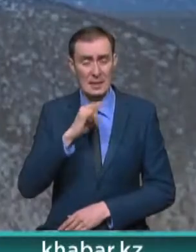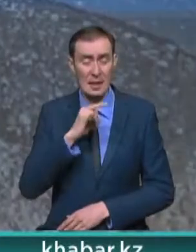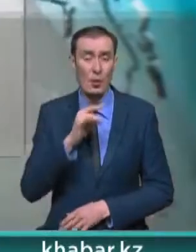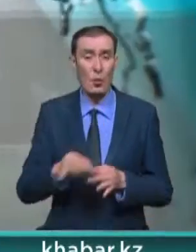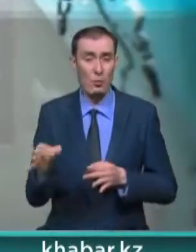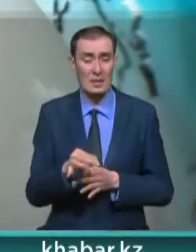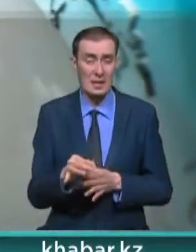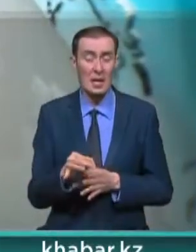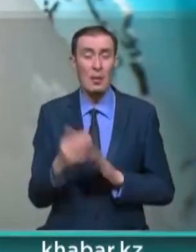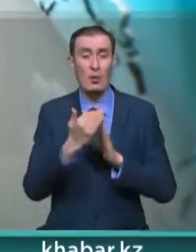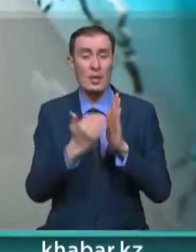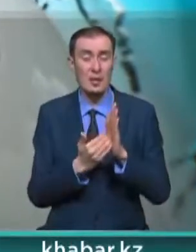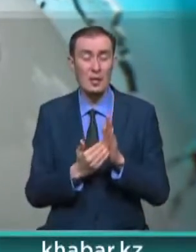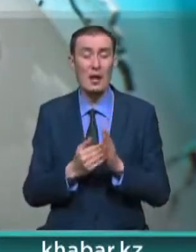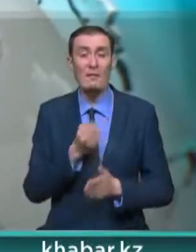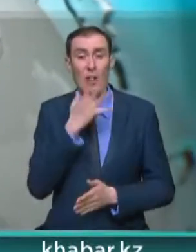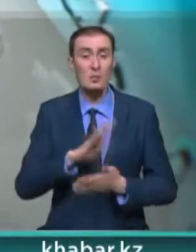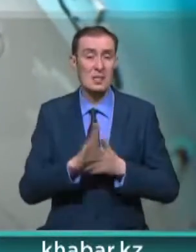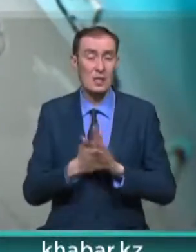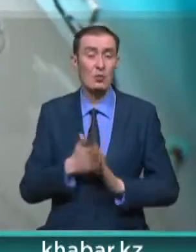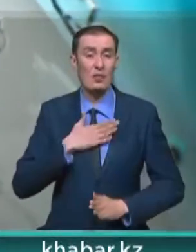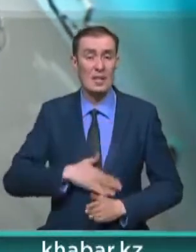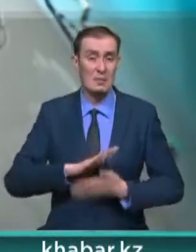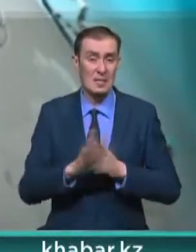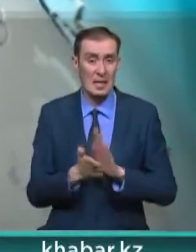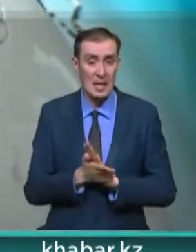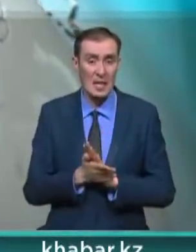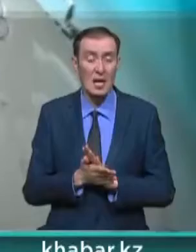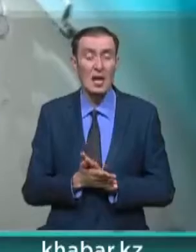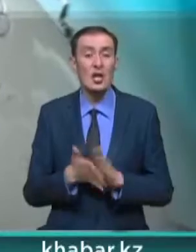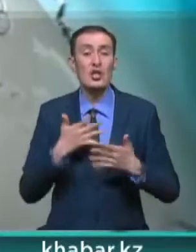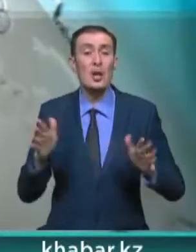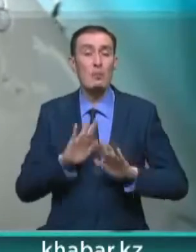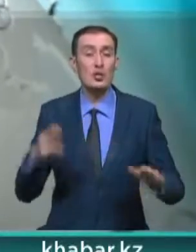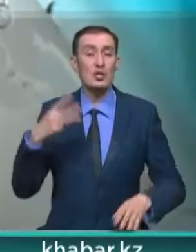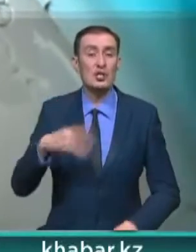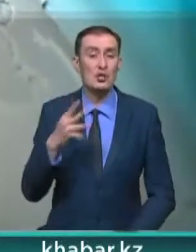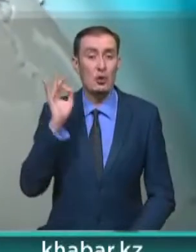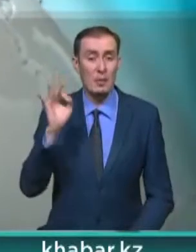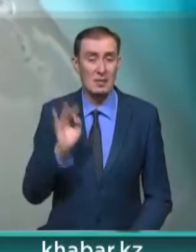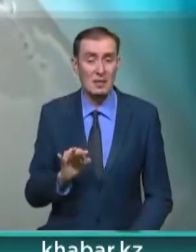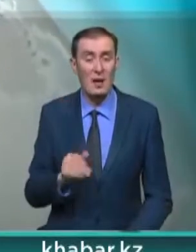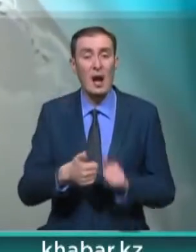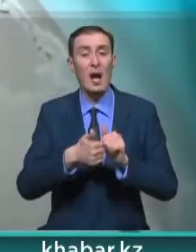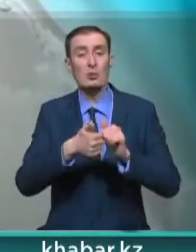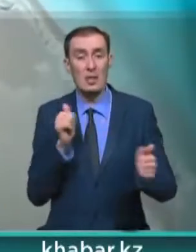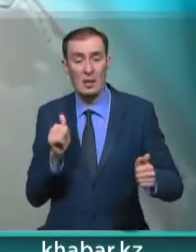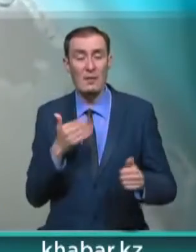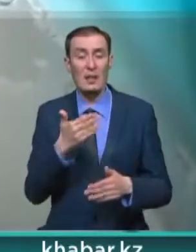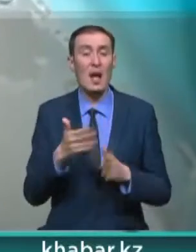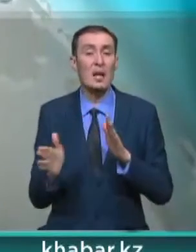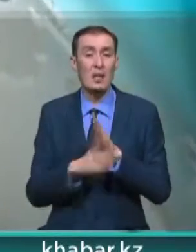согласно рейтингу доля дорог в хорошем и удовлетворительном состоянии там не превышает 34 процента в аутсайдерах